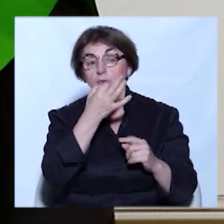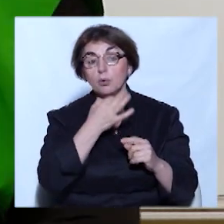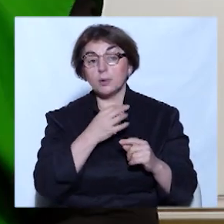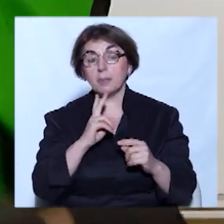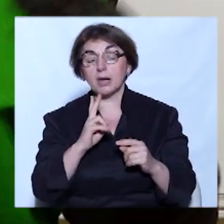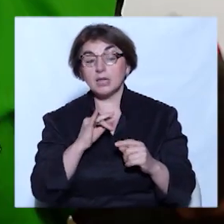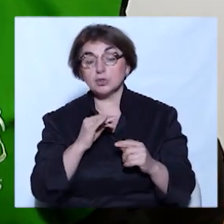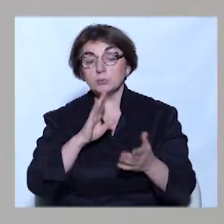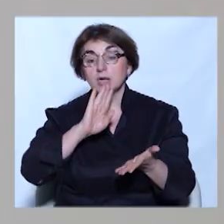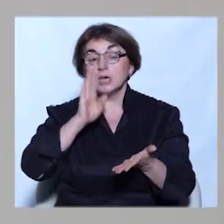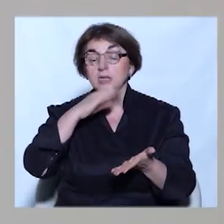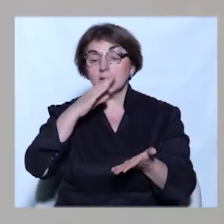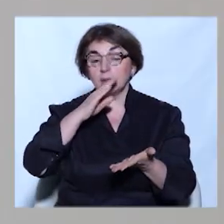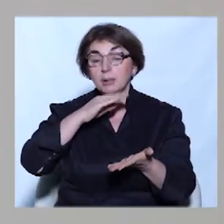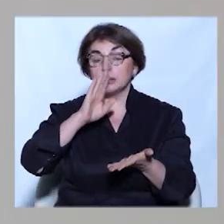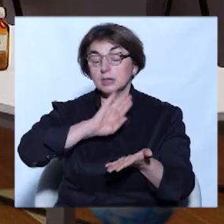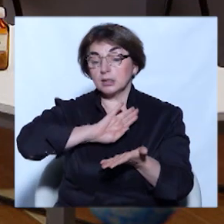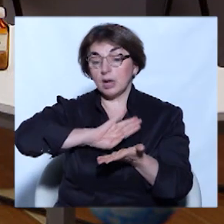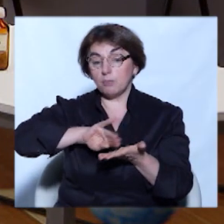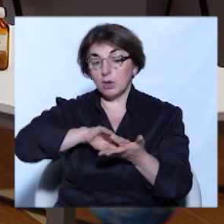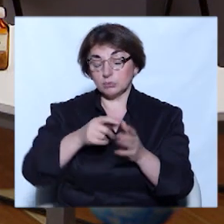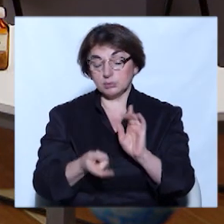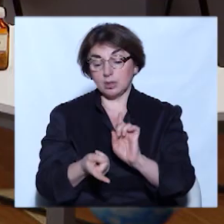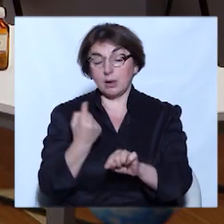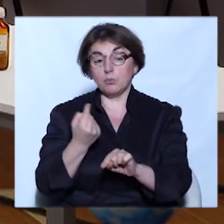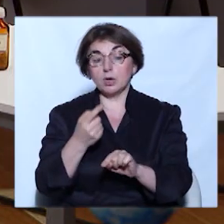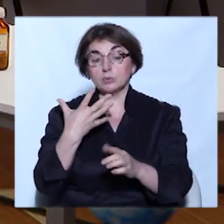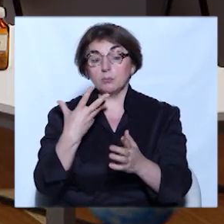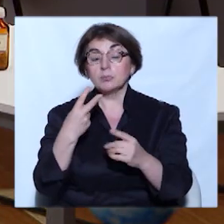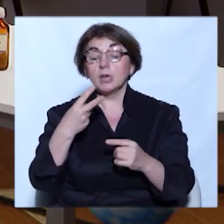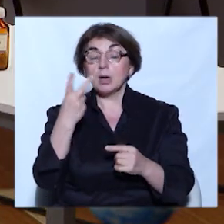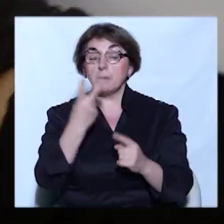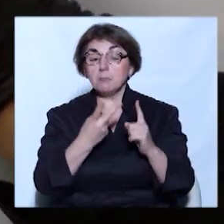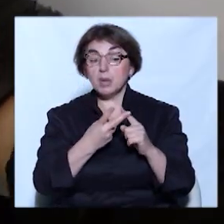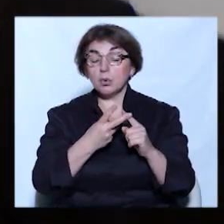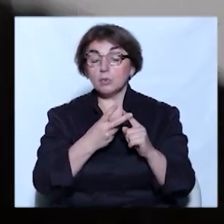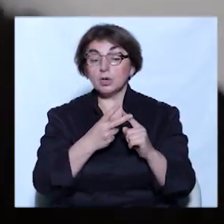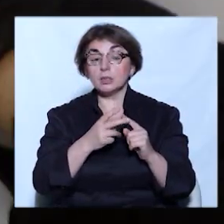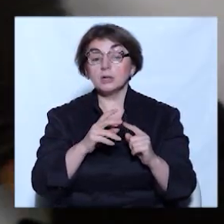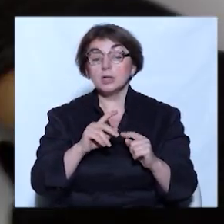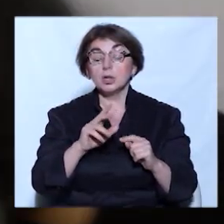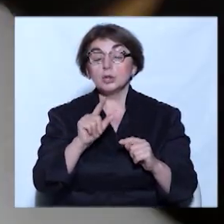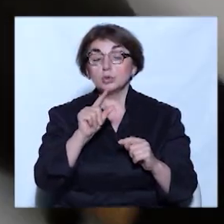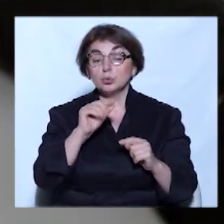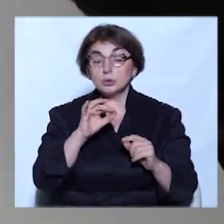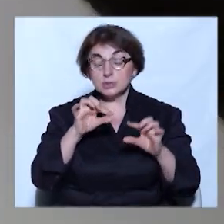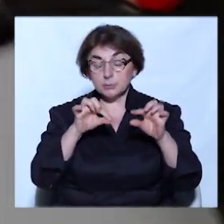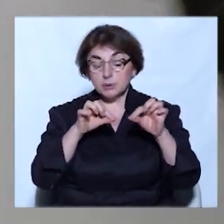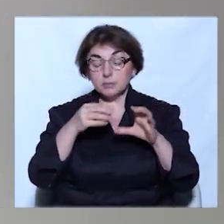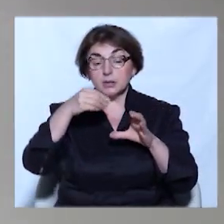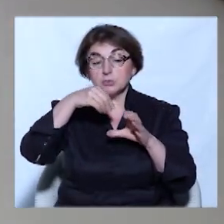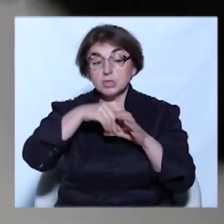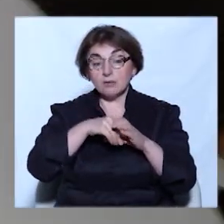კალციუმა წყალბადი გამოაგდო მისი ნაერთიდან. მეორე რეაქცია, თუთიის ფირფიტები, მოვათავსეთ